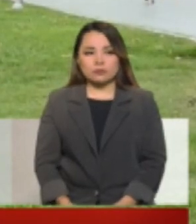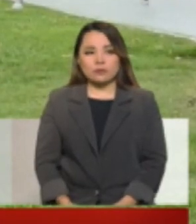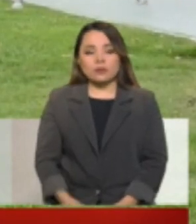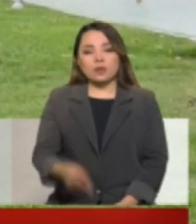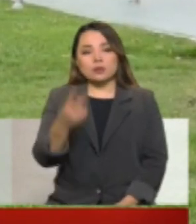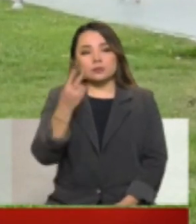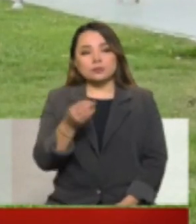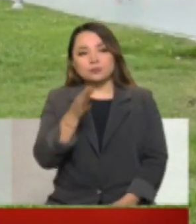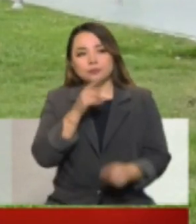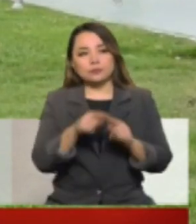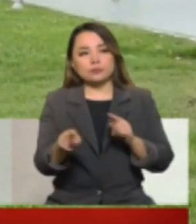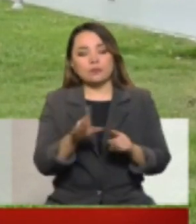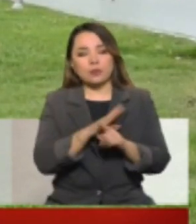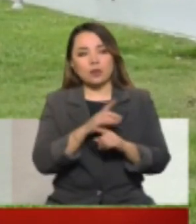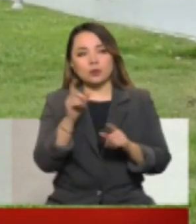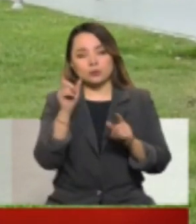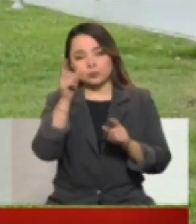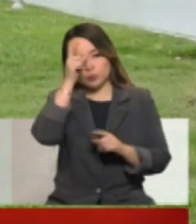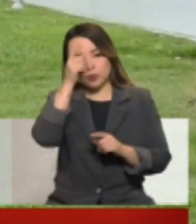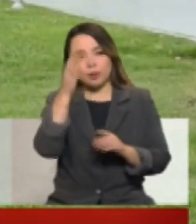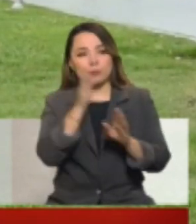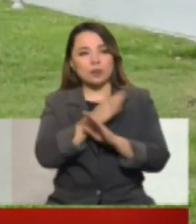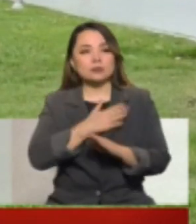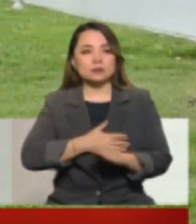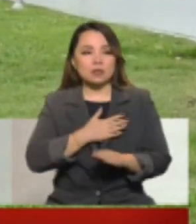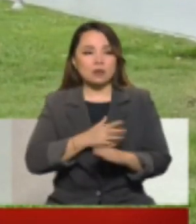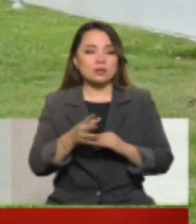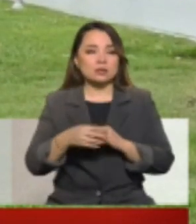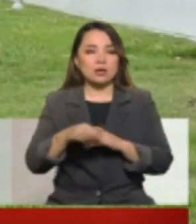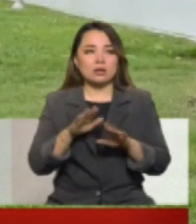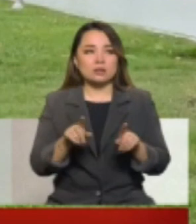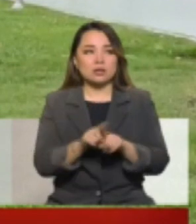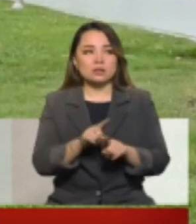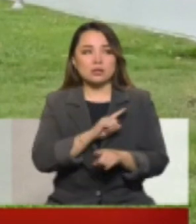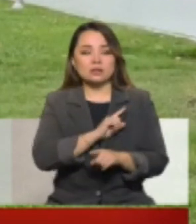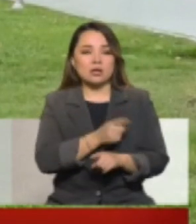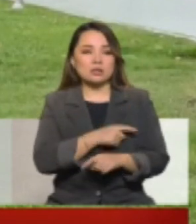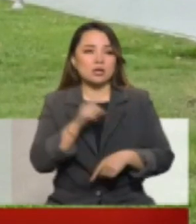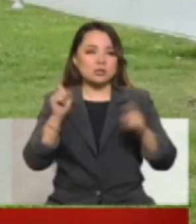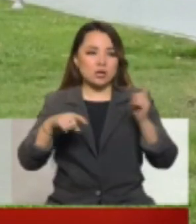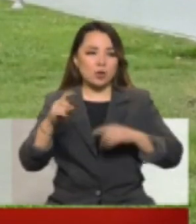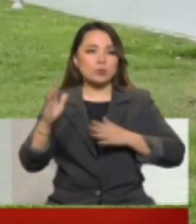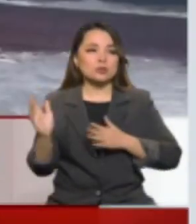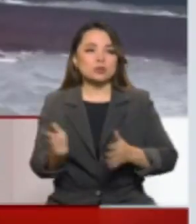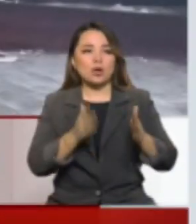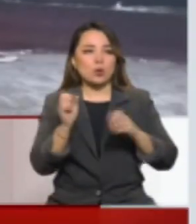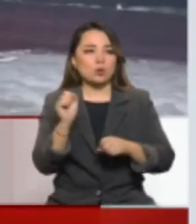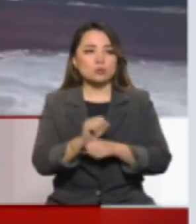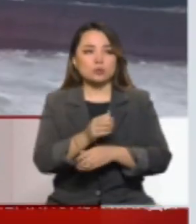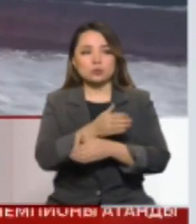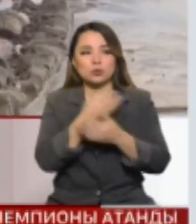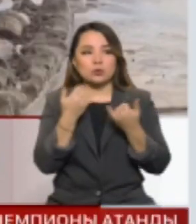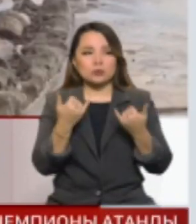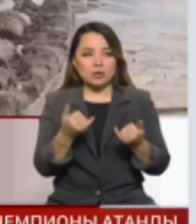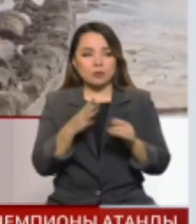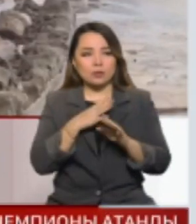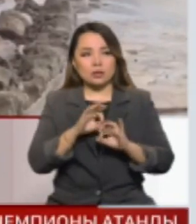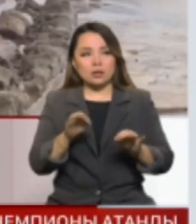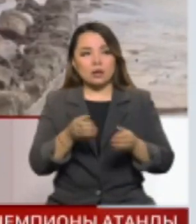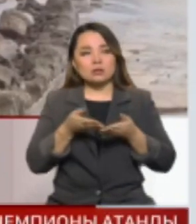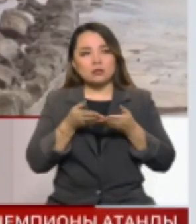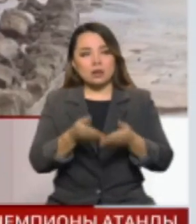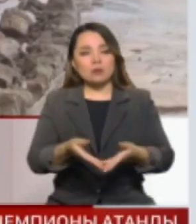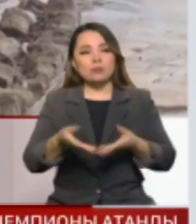Екі күннен бері Түркияда ауа райы қолайсыз болып тұр. Елдің барлық өңірінде қатты жаңбыр мен дауыл толастар емес. Жаңа дәл сол кеме